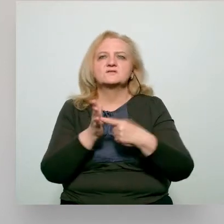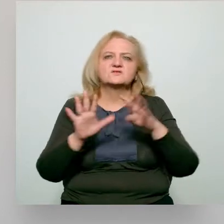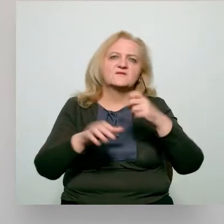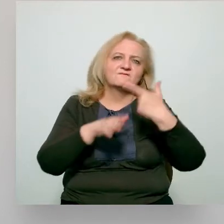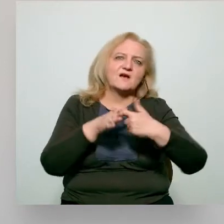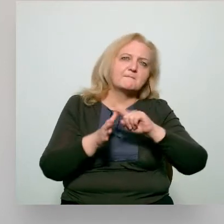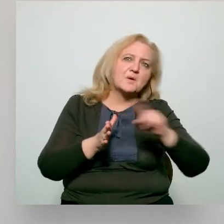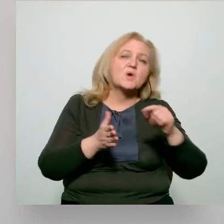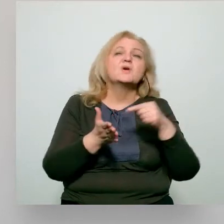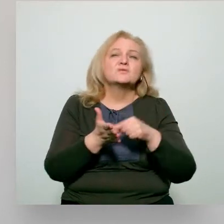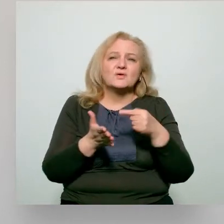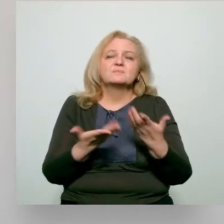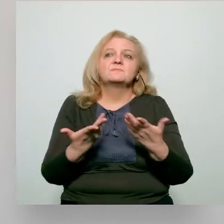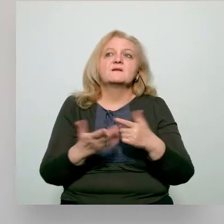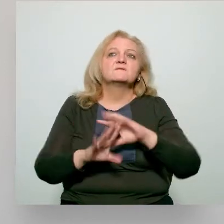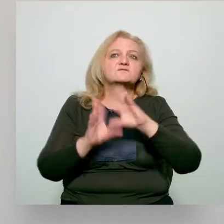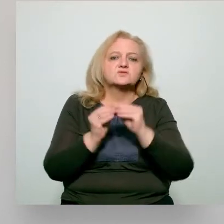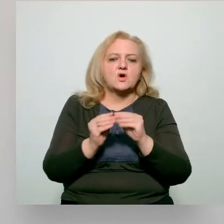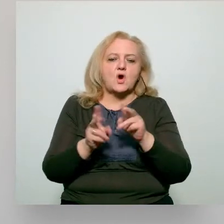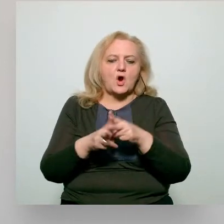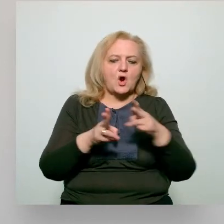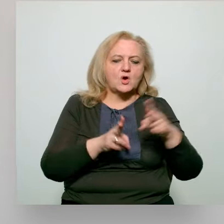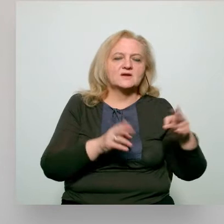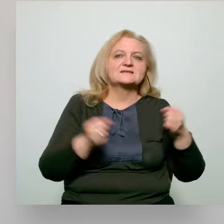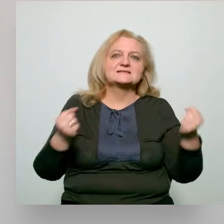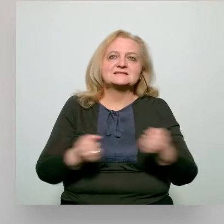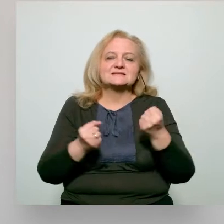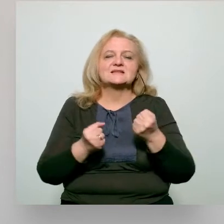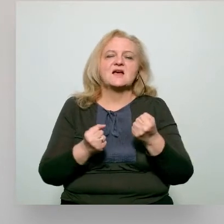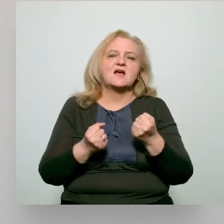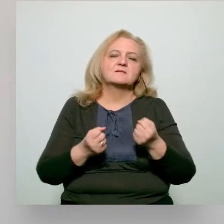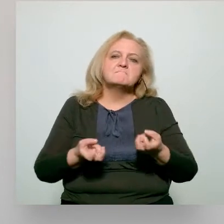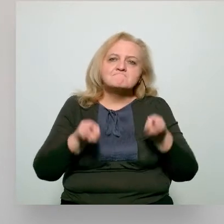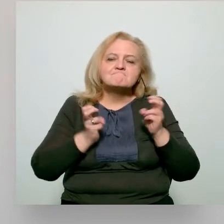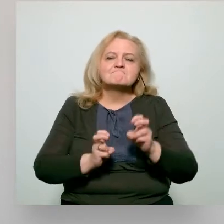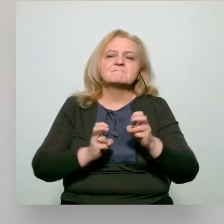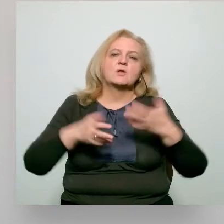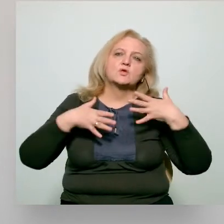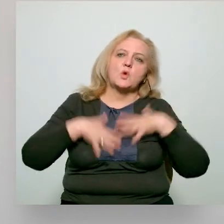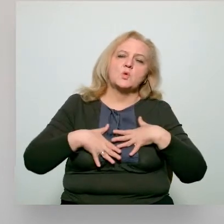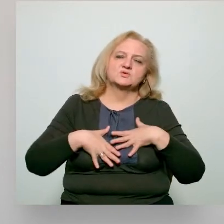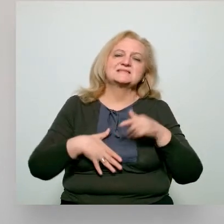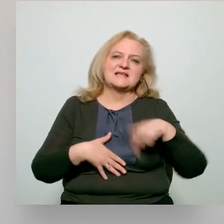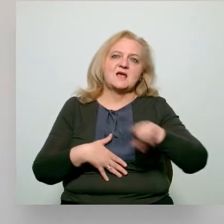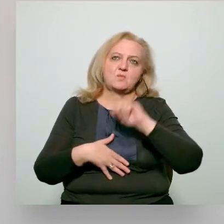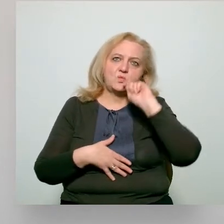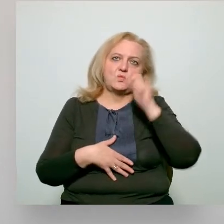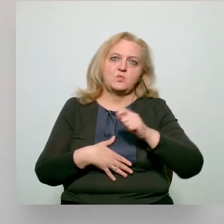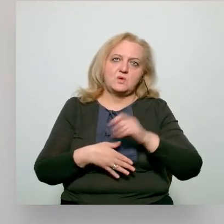historyczne starały się modernizować ten model ukraińskiej tożsamości narodowej i wszystko to było związane zawsze